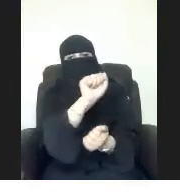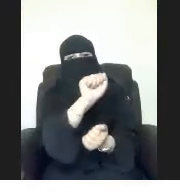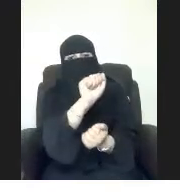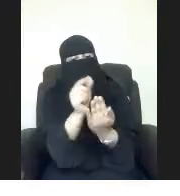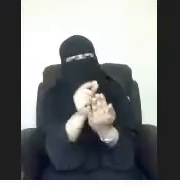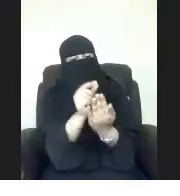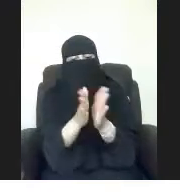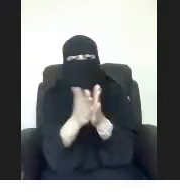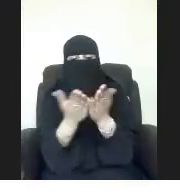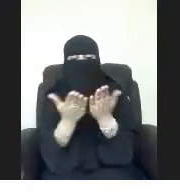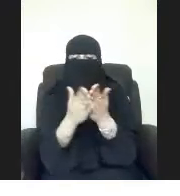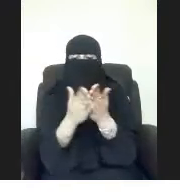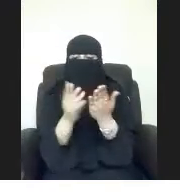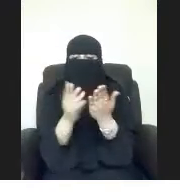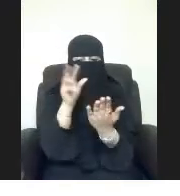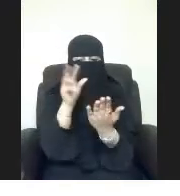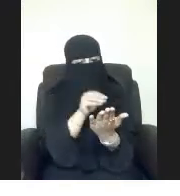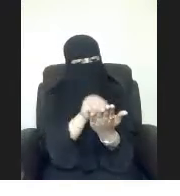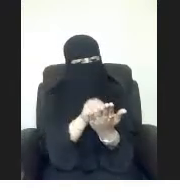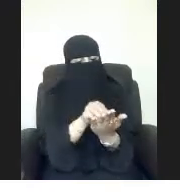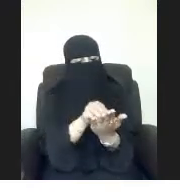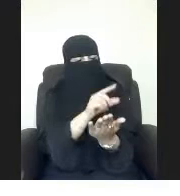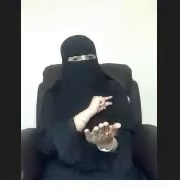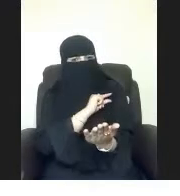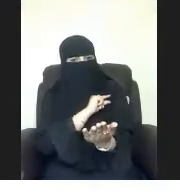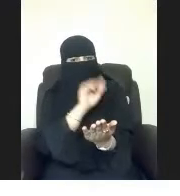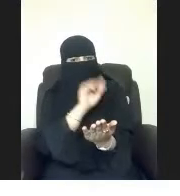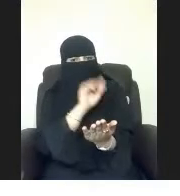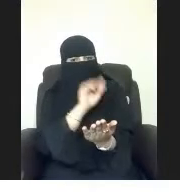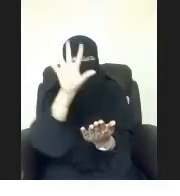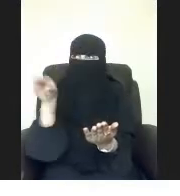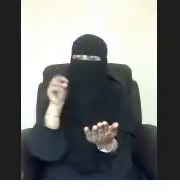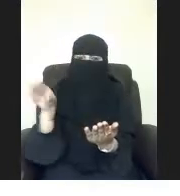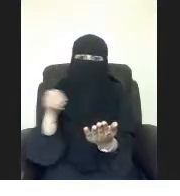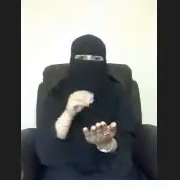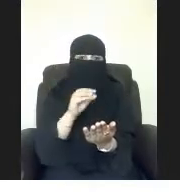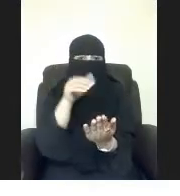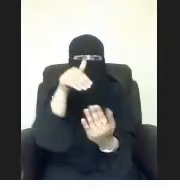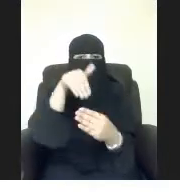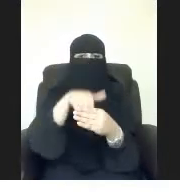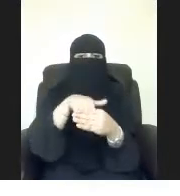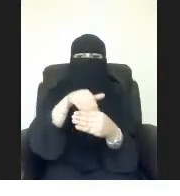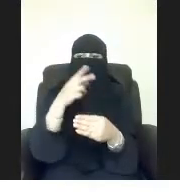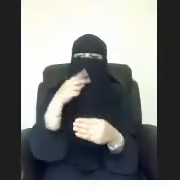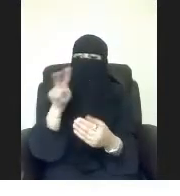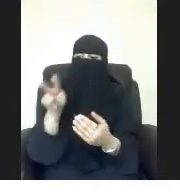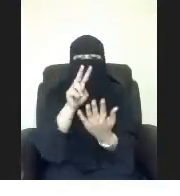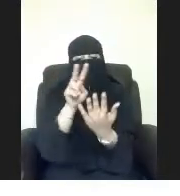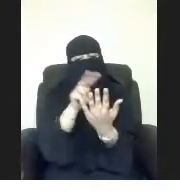كما تلاحظون المجلد يحتوي على جميع ملفات القراءة